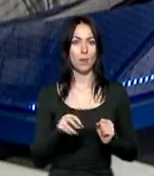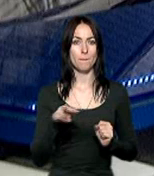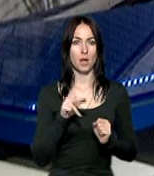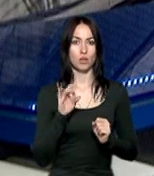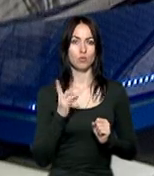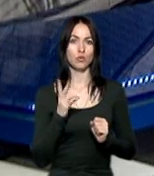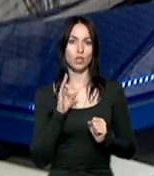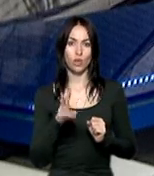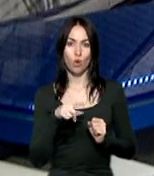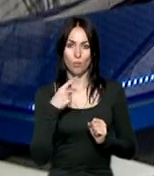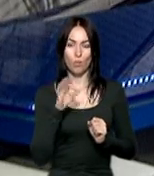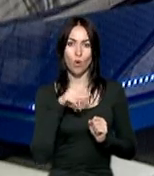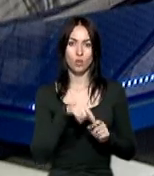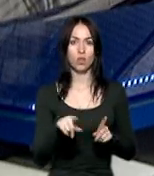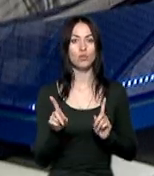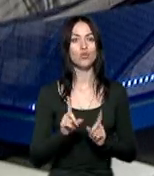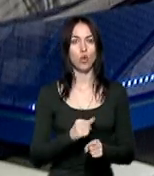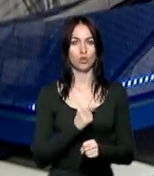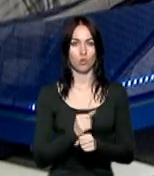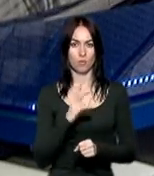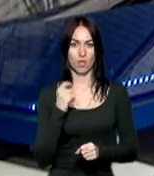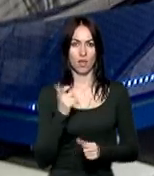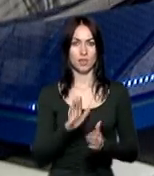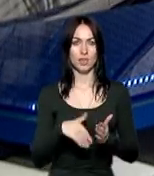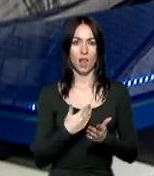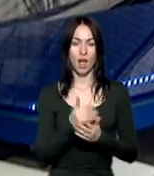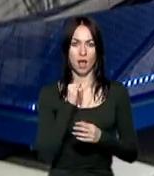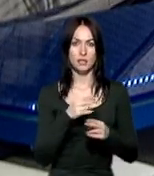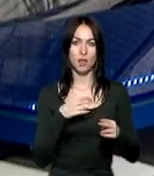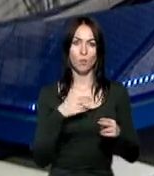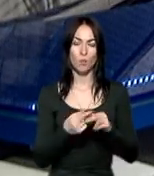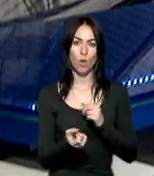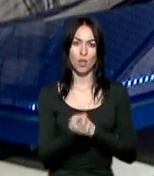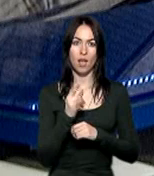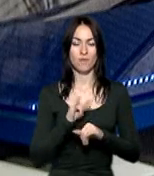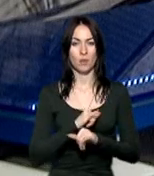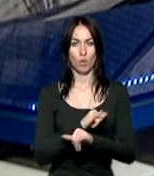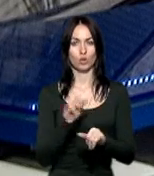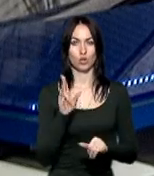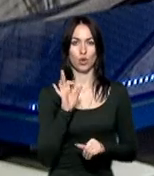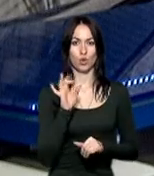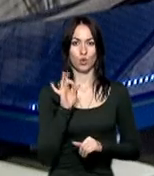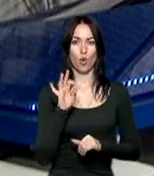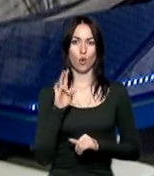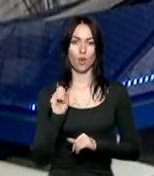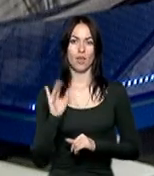Черняком говоритимуть про те, що зробили на Харківщині для запобігання появі та поширенню коронавірусу.